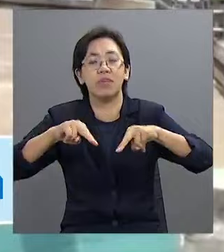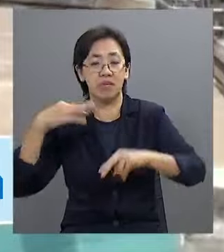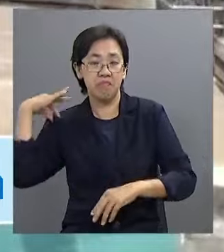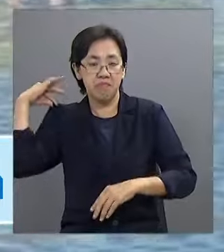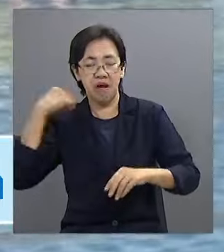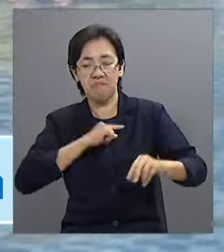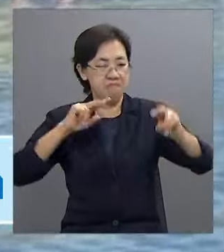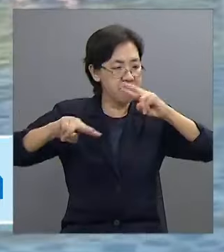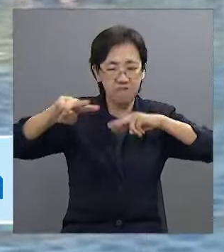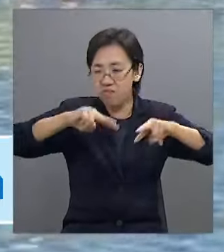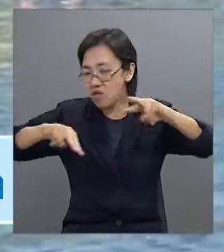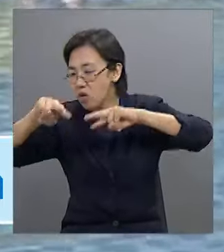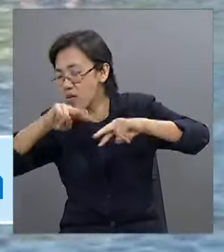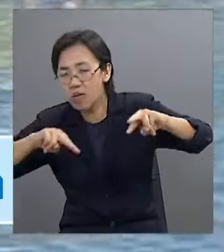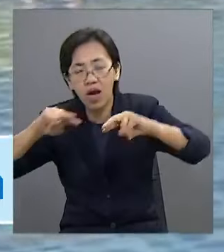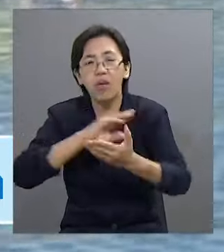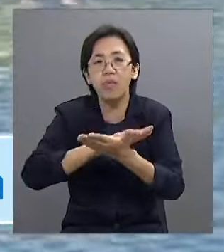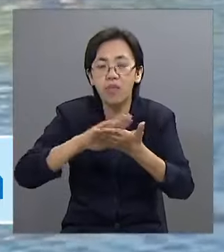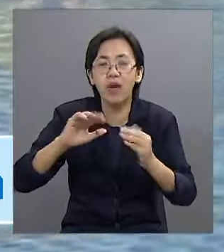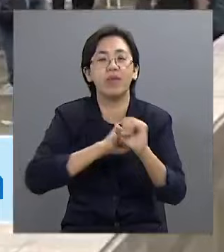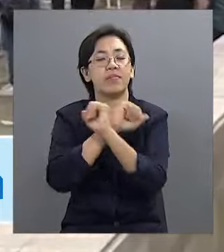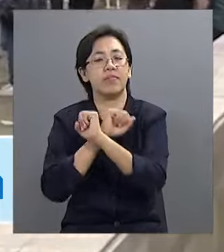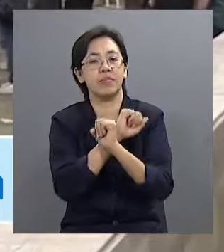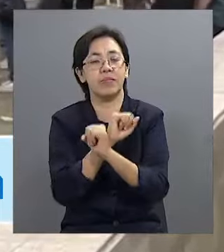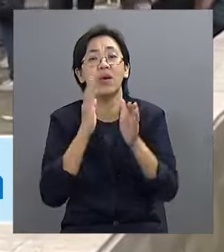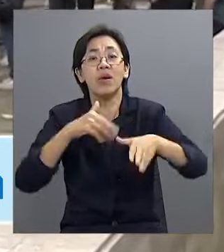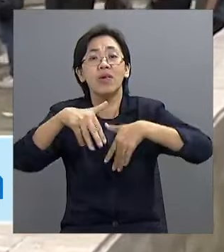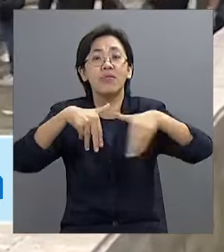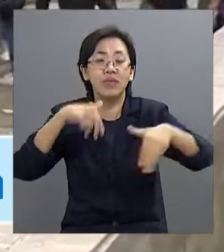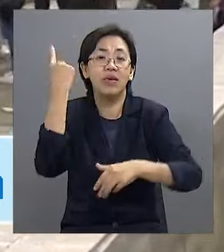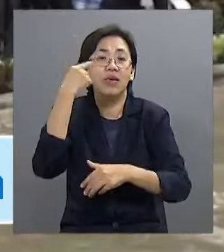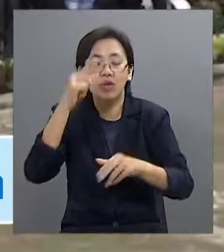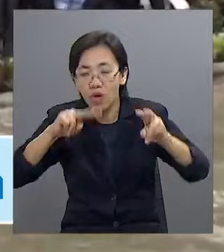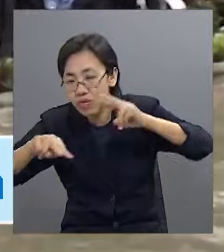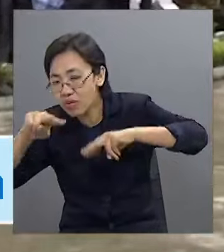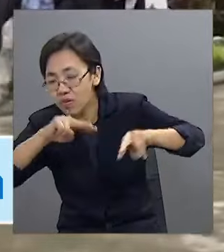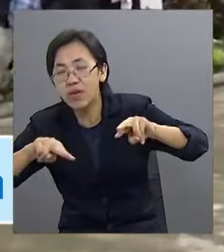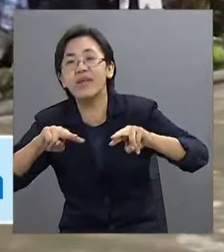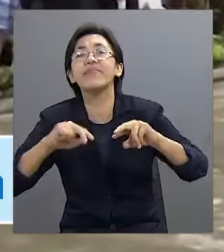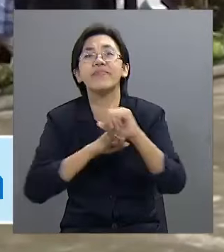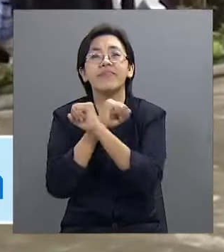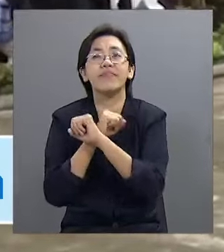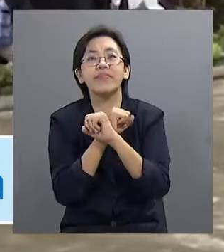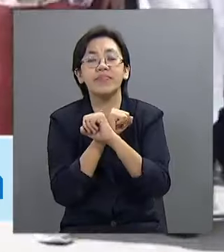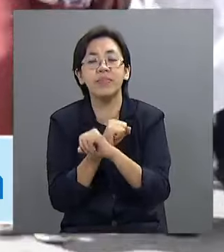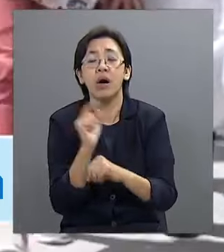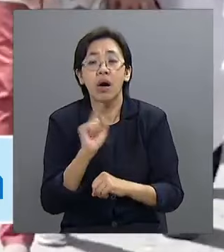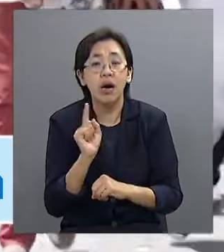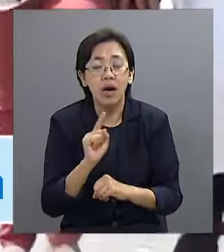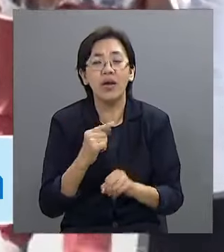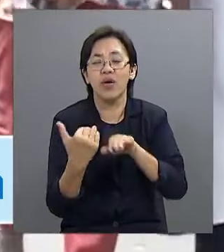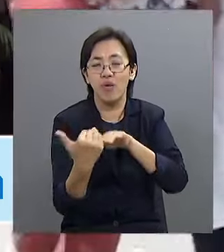ในการตรวจตรารักษาความปลอดภัยให้กับประชาชนและนักท่องเที่ยวค่ะอีกทั้งยังต้องคอยอำนวยความสะดวกในด้านการจราจรประ